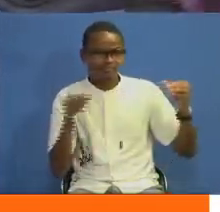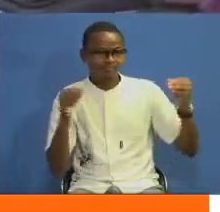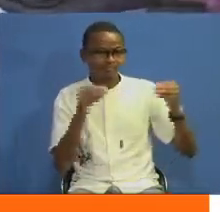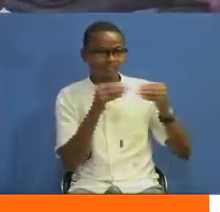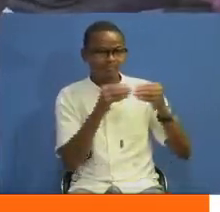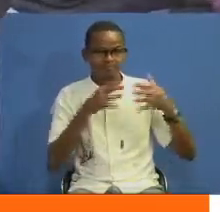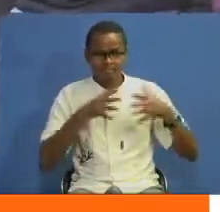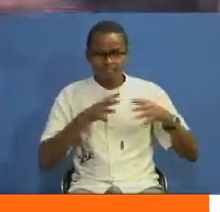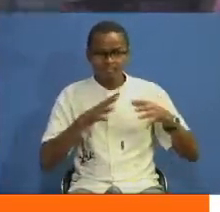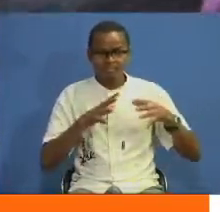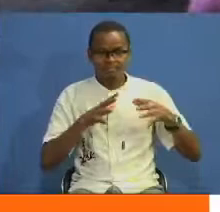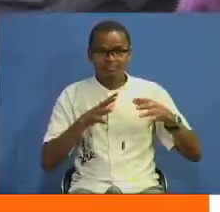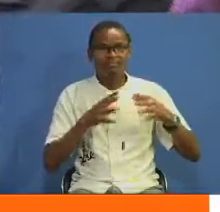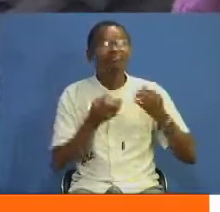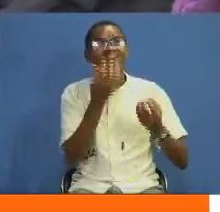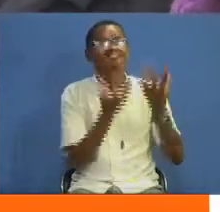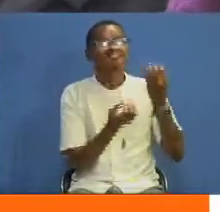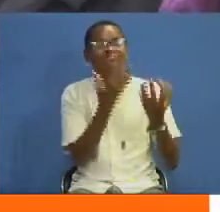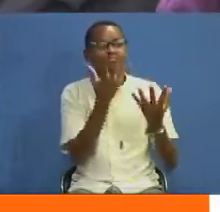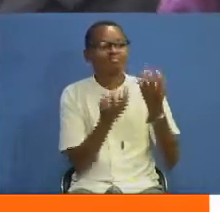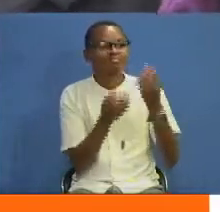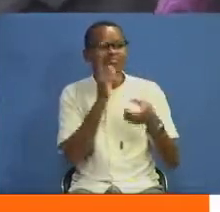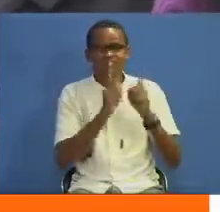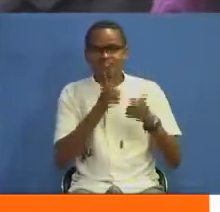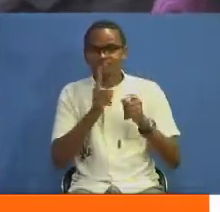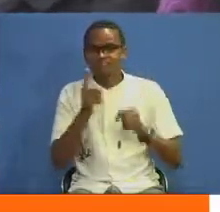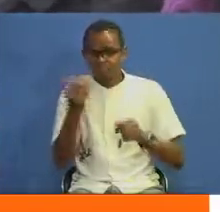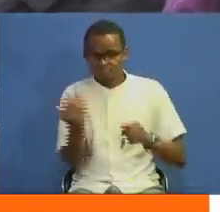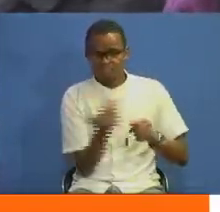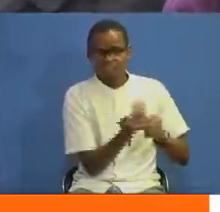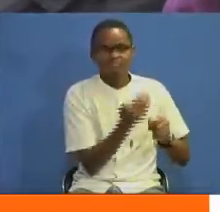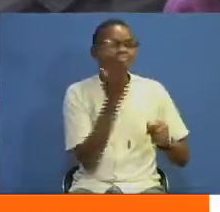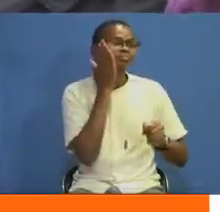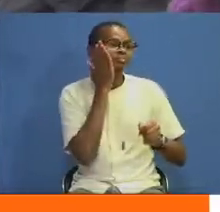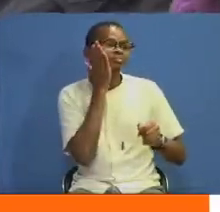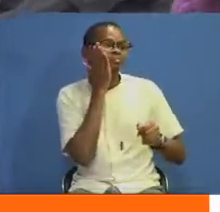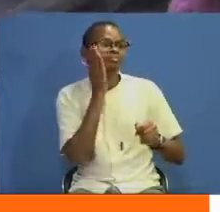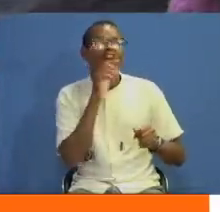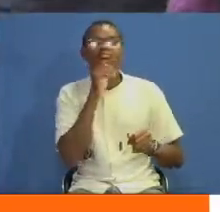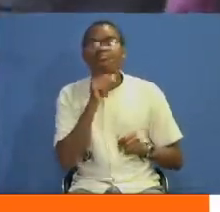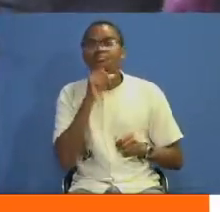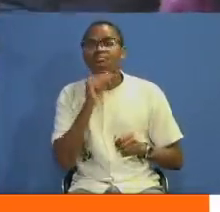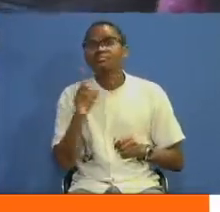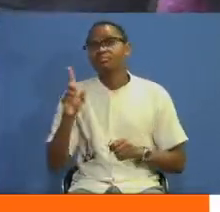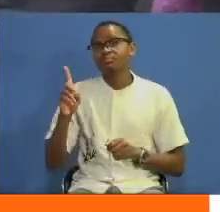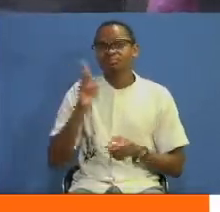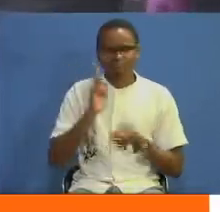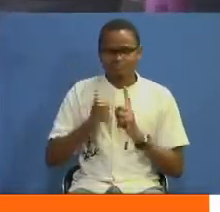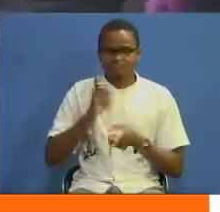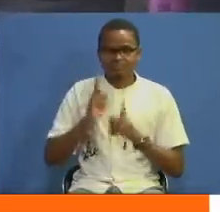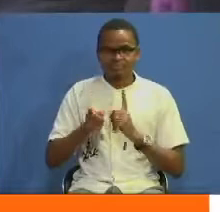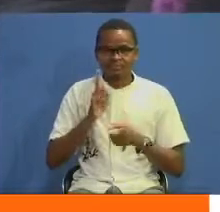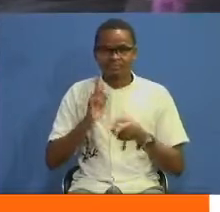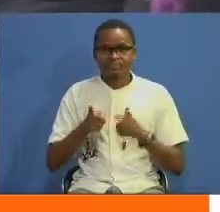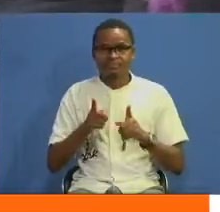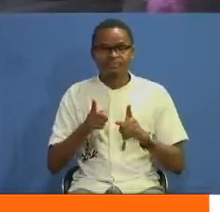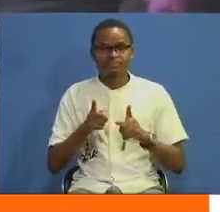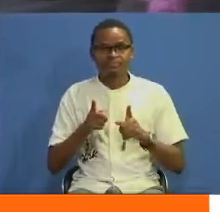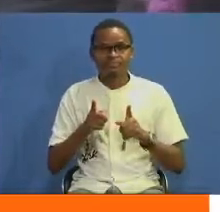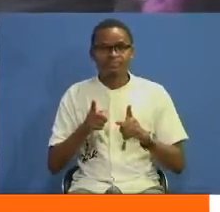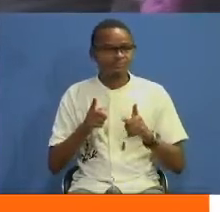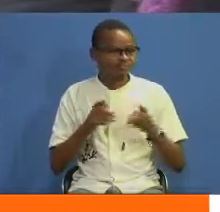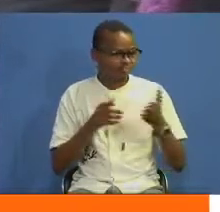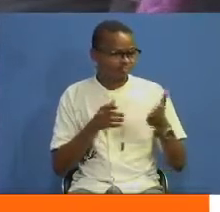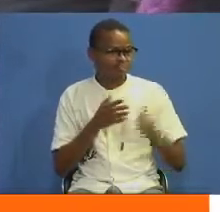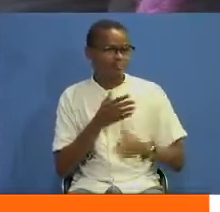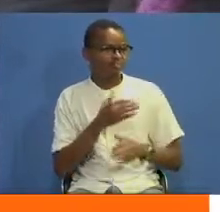wenye walikuwa wanachomeka wakikimbia. Watoto, wamama, wakina baba wakikimbia. Kukimbia kuja kufika